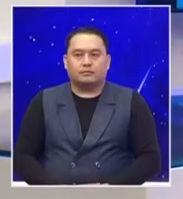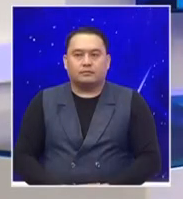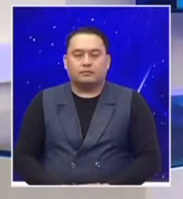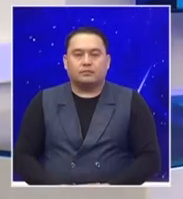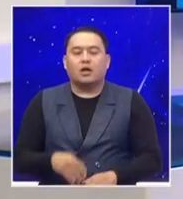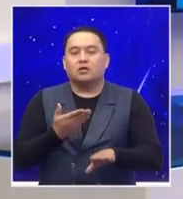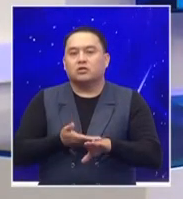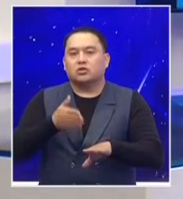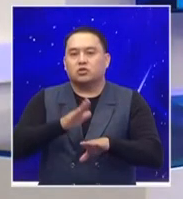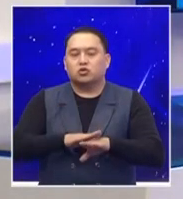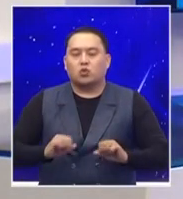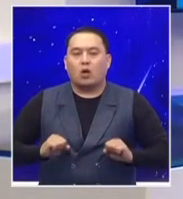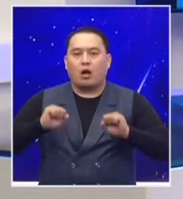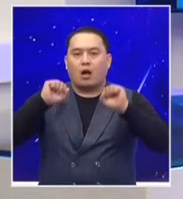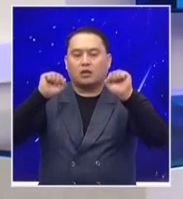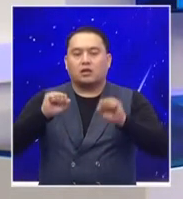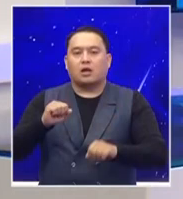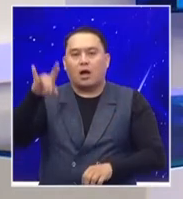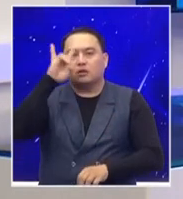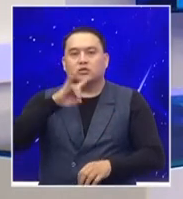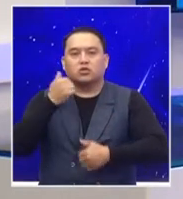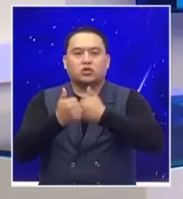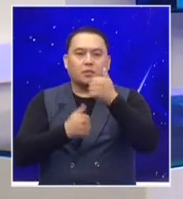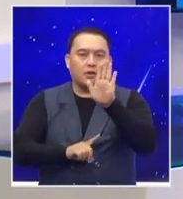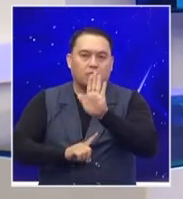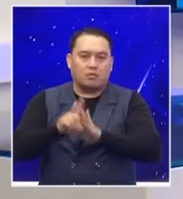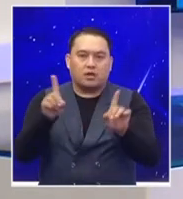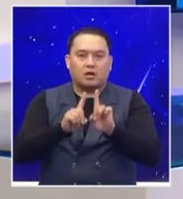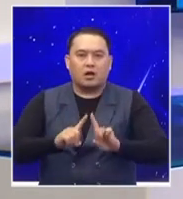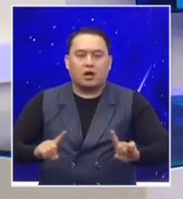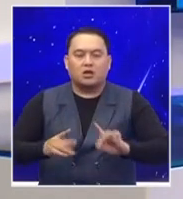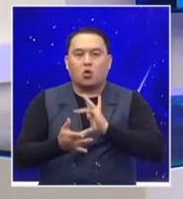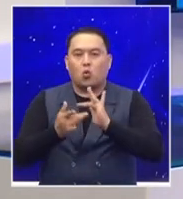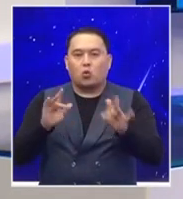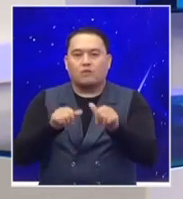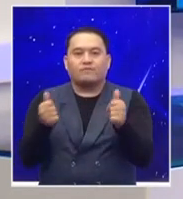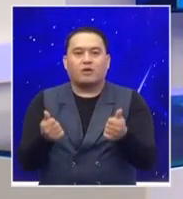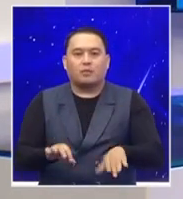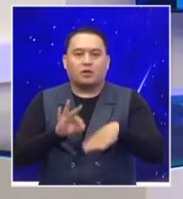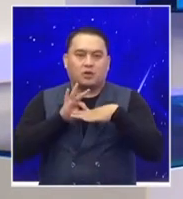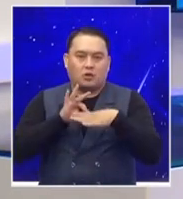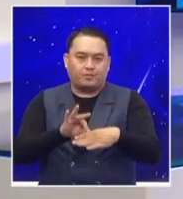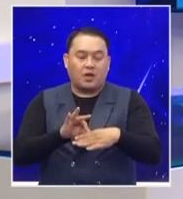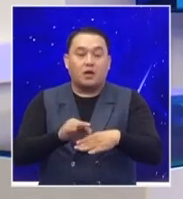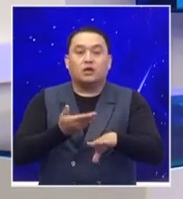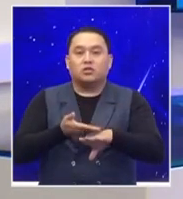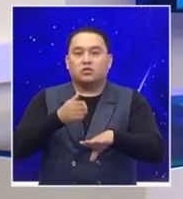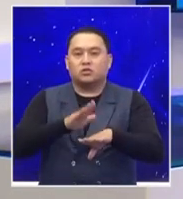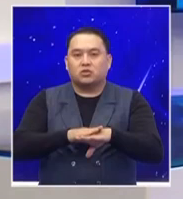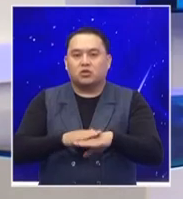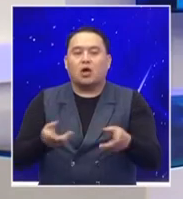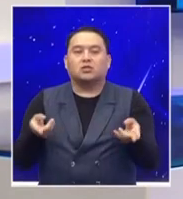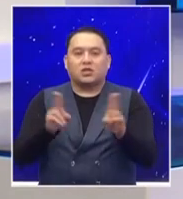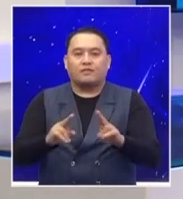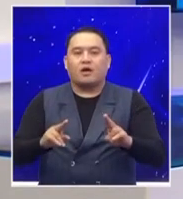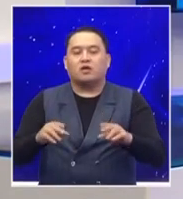Ауыр атлетикадан жастар арасында Қазақстан чемпионаты басталды. Биылғы ерекшелік жарыс онлайн түрінде өтіп жатыр. Яғни зілтемішлер ешқайда бармай,